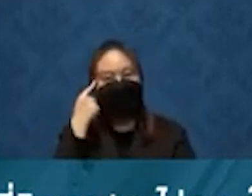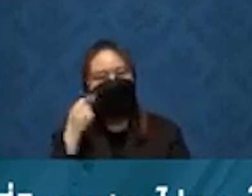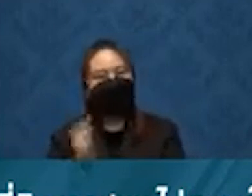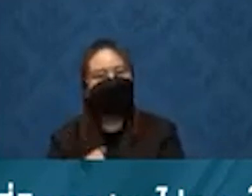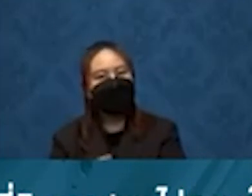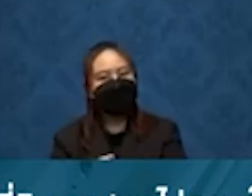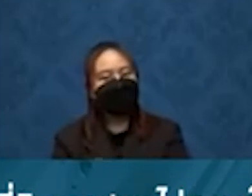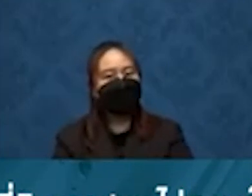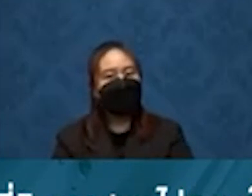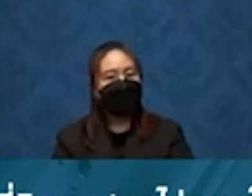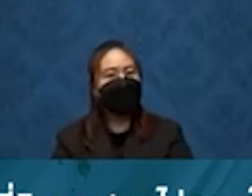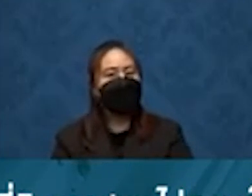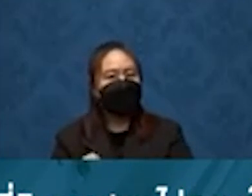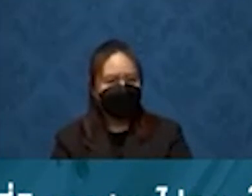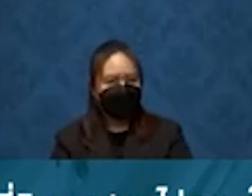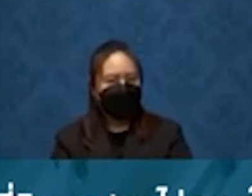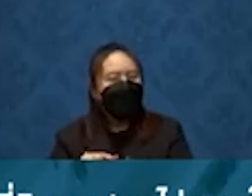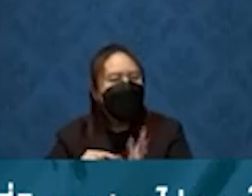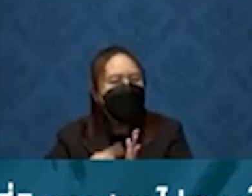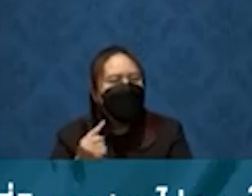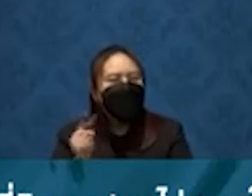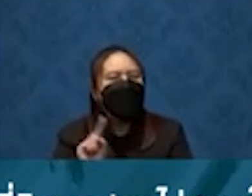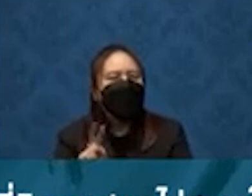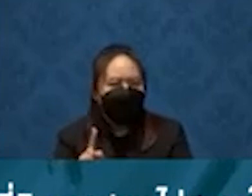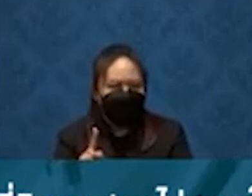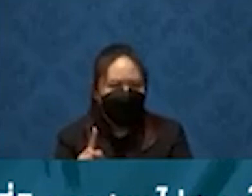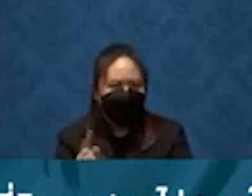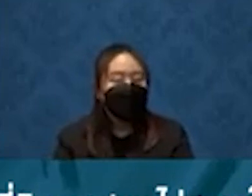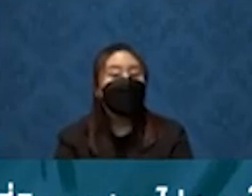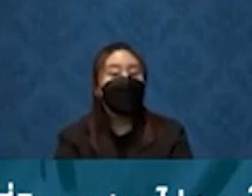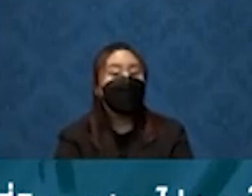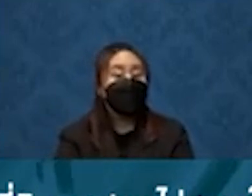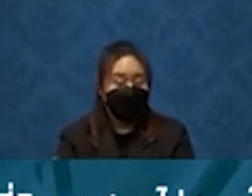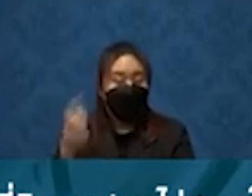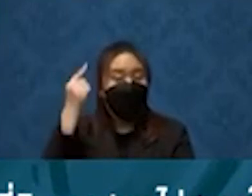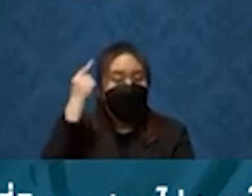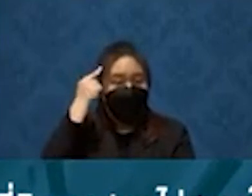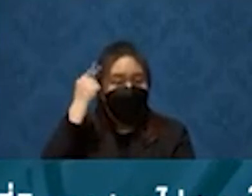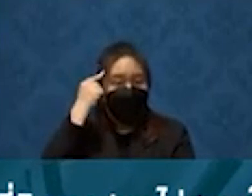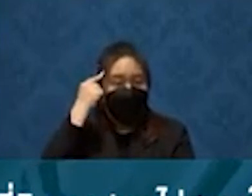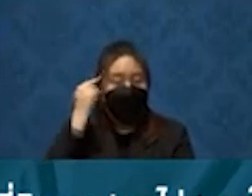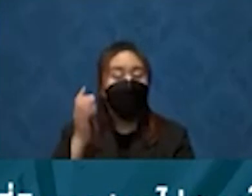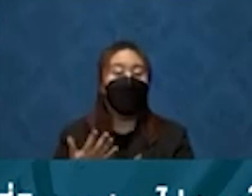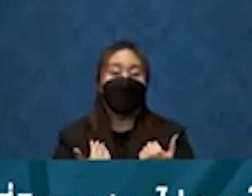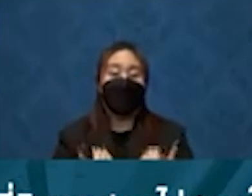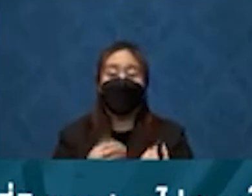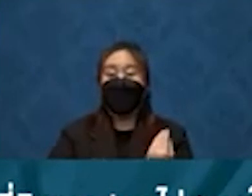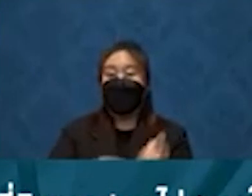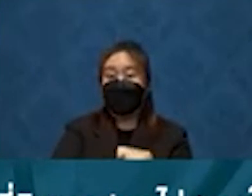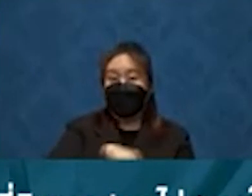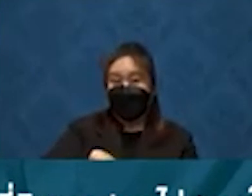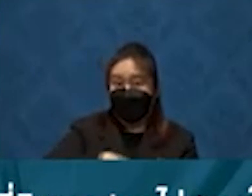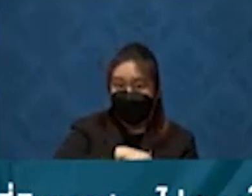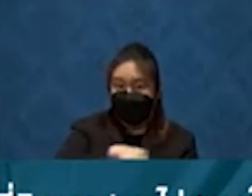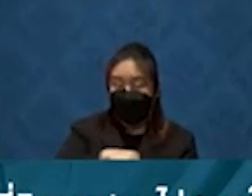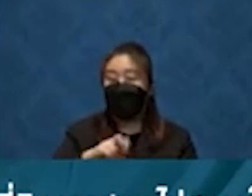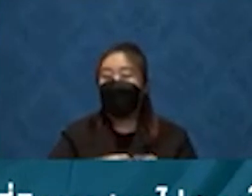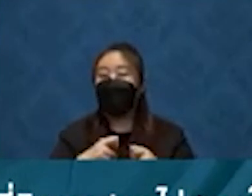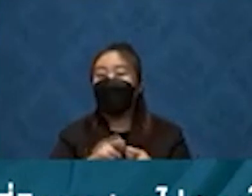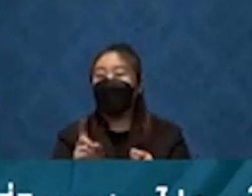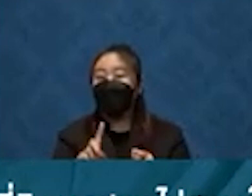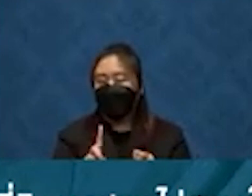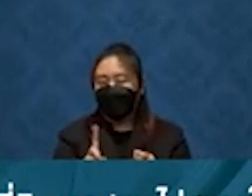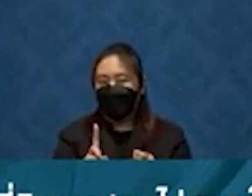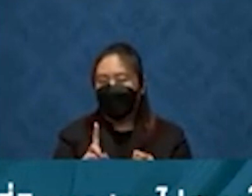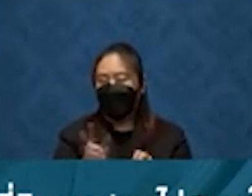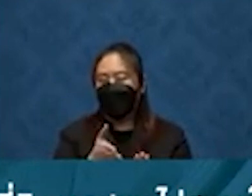การในเรื่องนี้เนี่ยมันเริ่มมาจากที่นะทุกคนก็ทราบดีว่าวิกฤตของเศรษฐกิจอันเนื่องมาจากในช่วงนั้นเป็นเรื่องของ